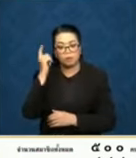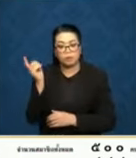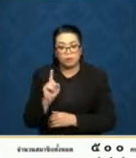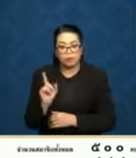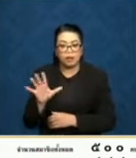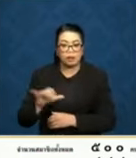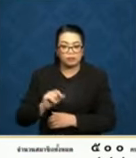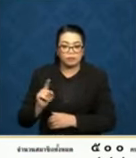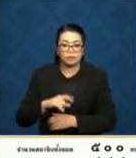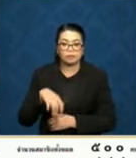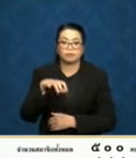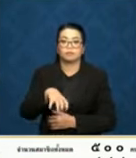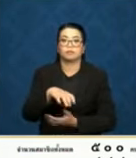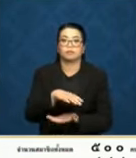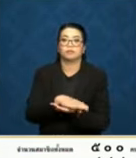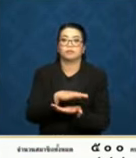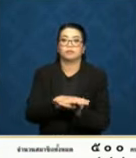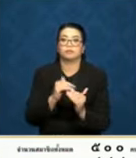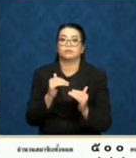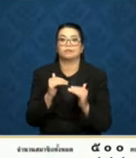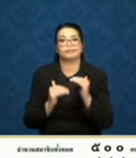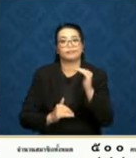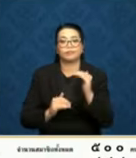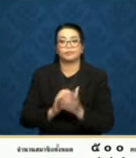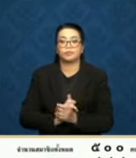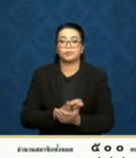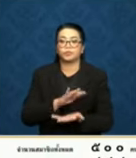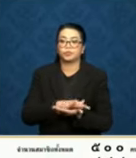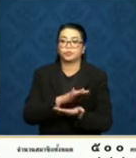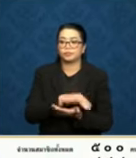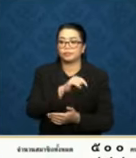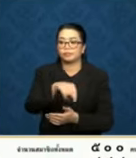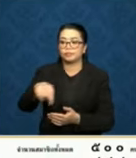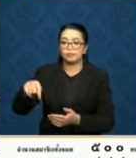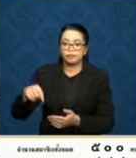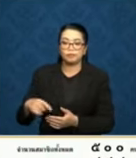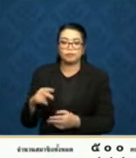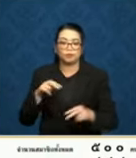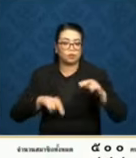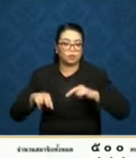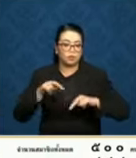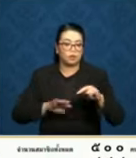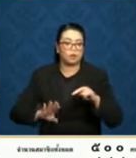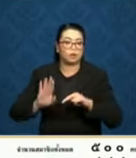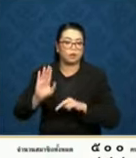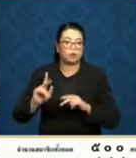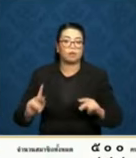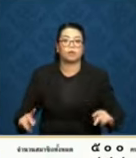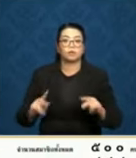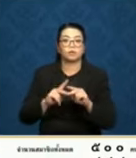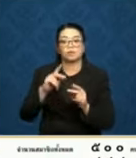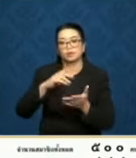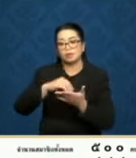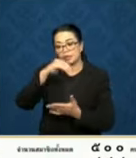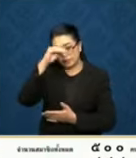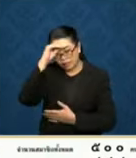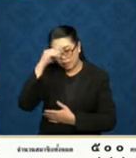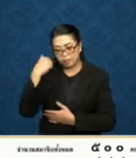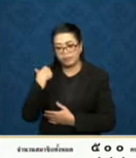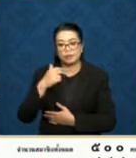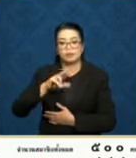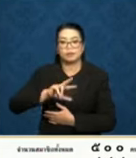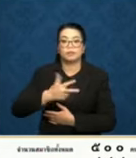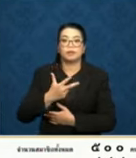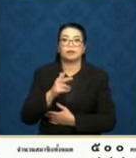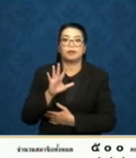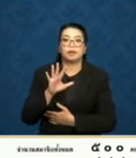ำของสถานศึกษาครับวนนี้รงเรีนทอยู่ในสังกัที่ อยในการดูแลของกสวศึษามีอยู่ประมาณ Seiten 35,